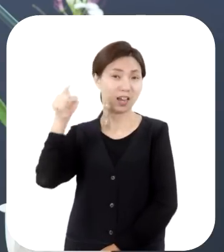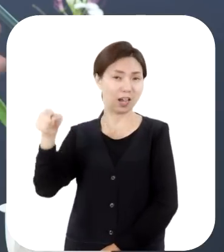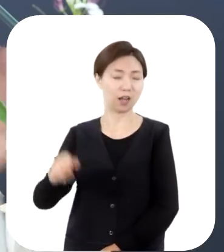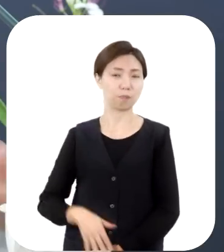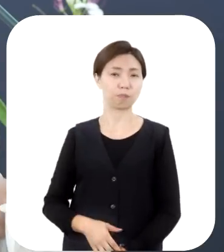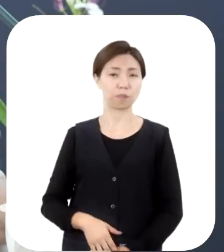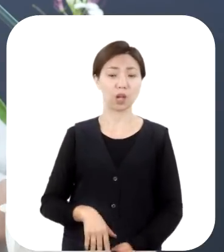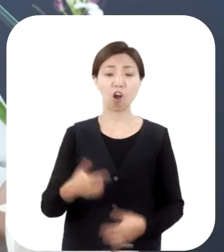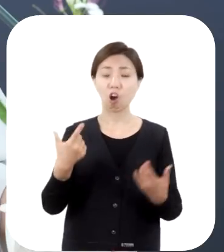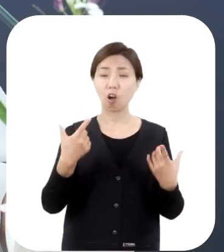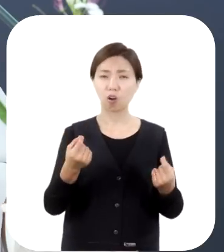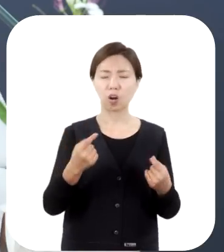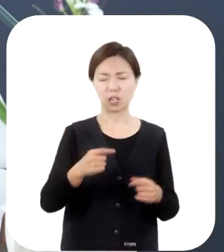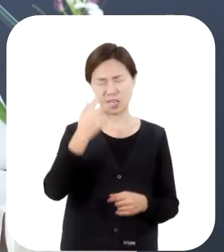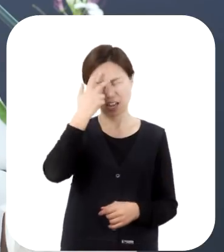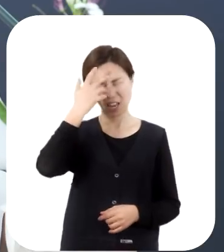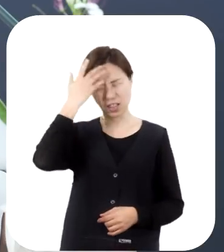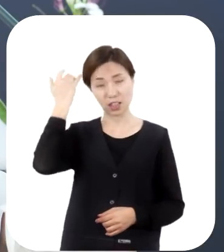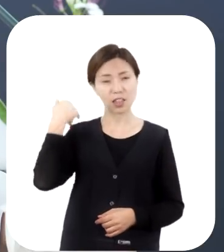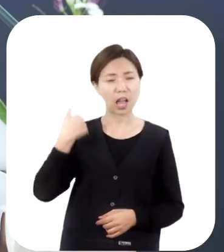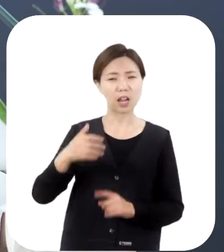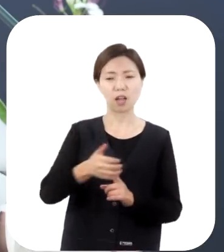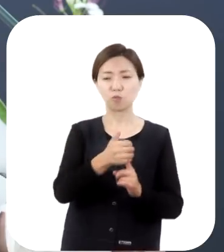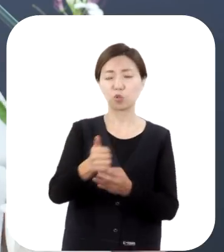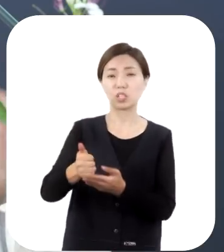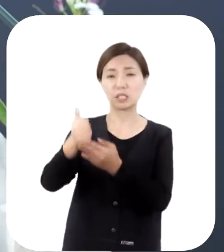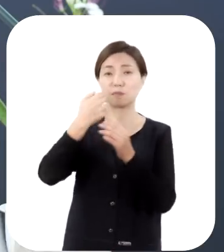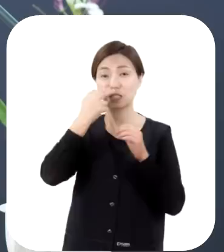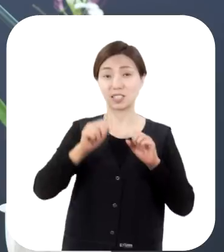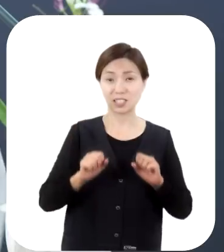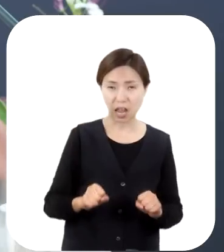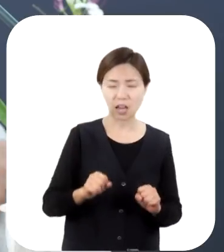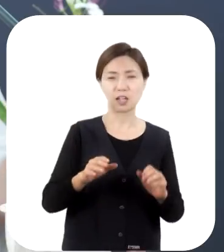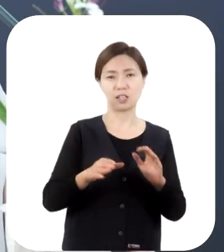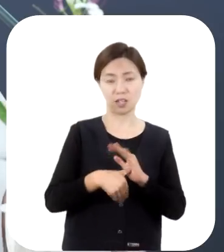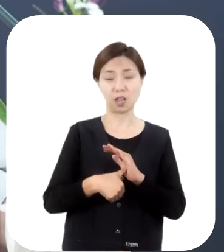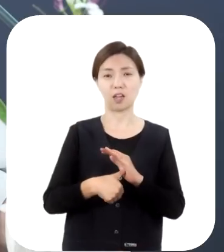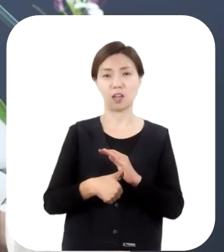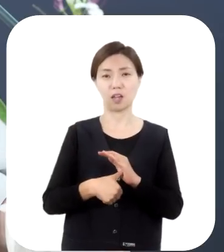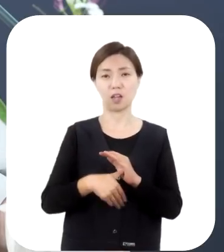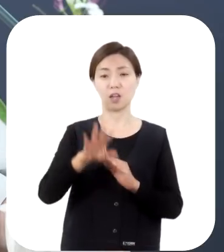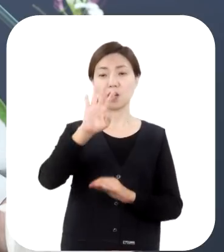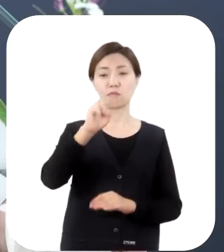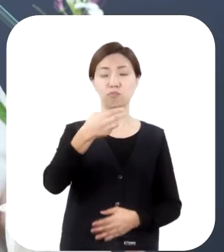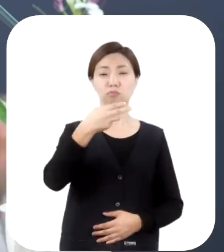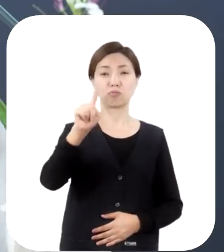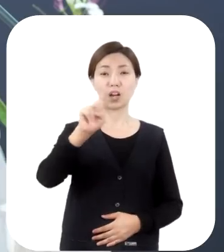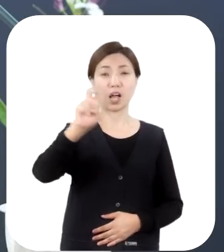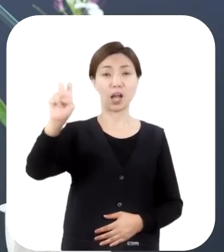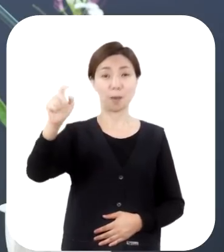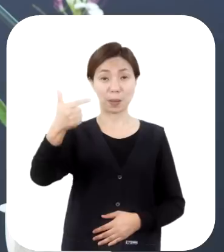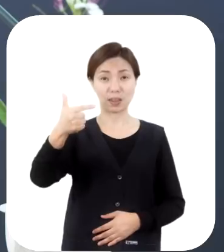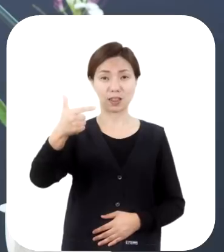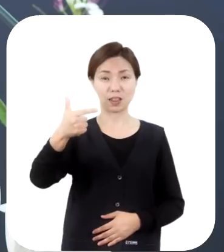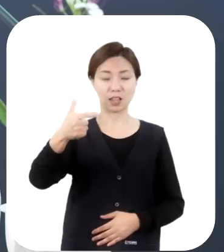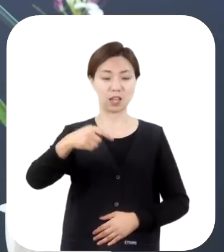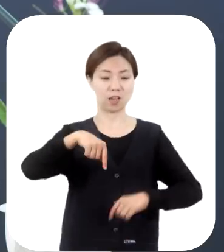브라만이 노예 계층을 죽이고 지배하는 것, 강자가 약자를 하는 것, 이런